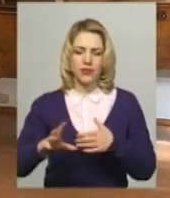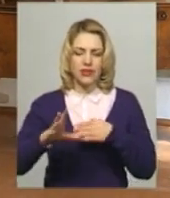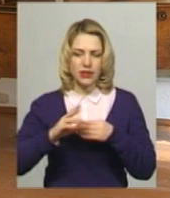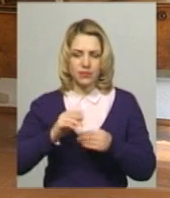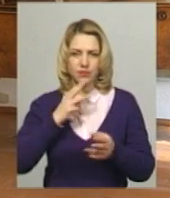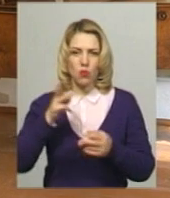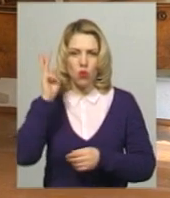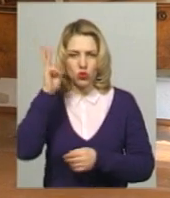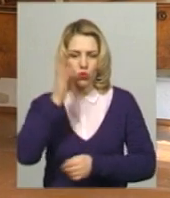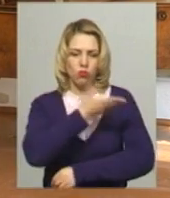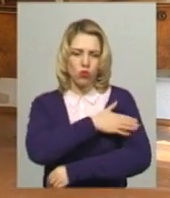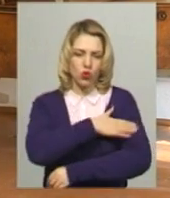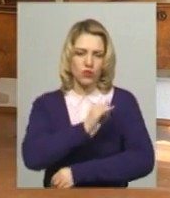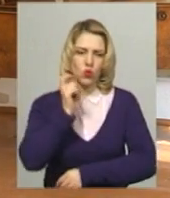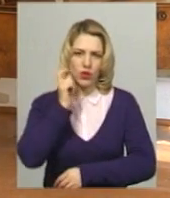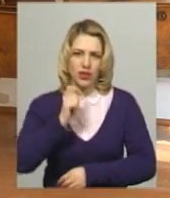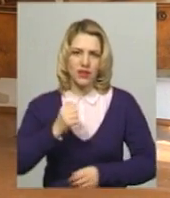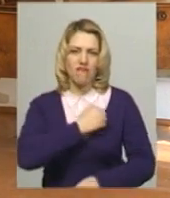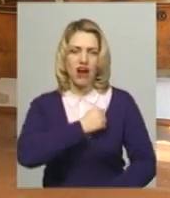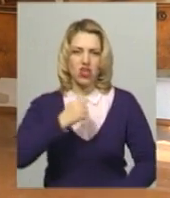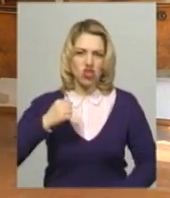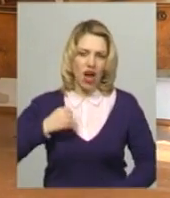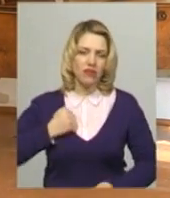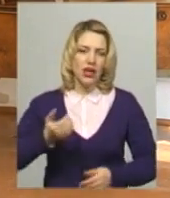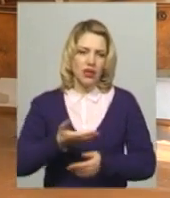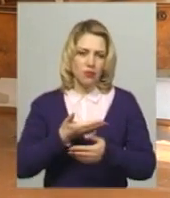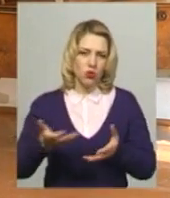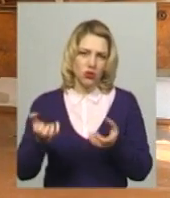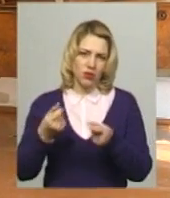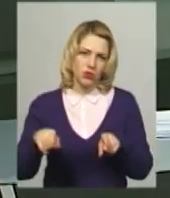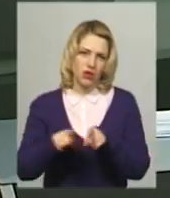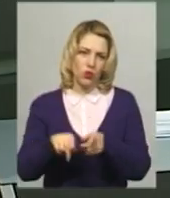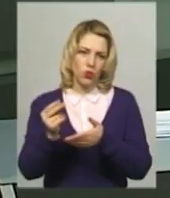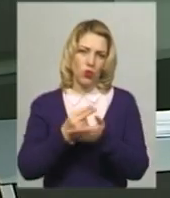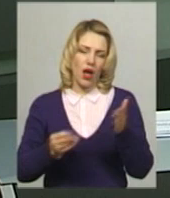в Україні і з Варшавою, і ми отримали таку картину.